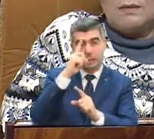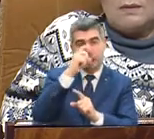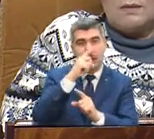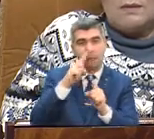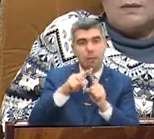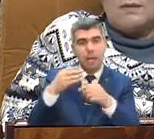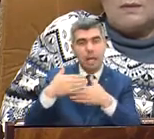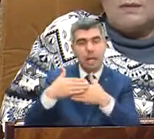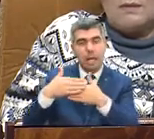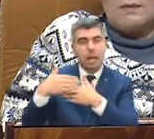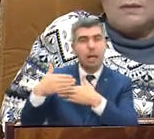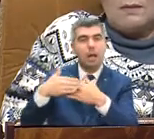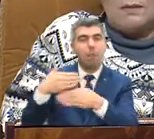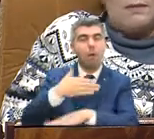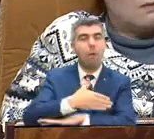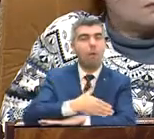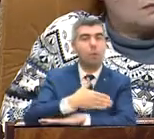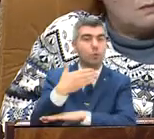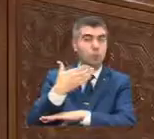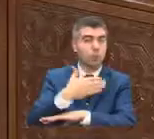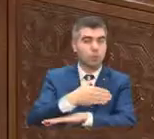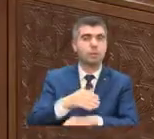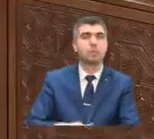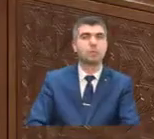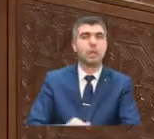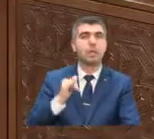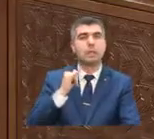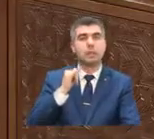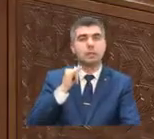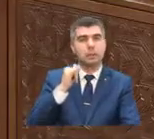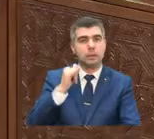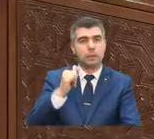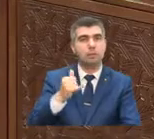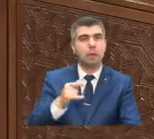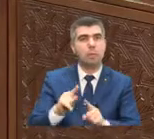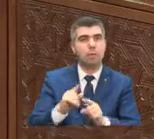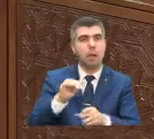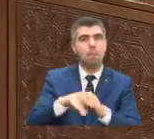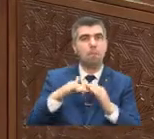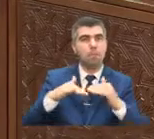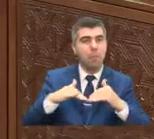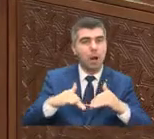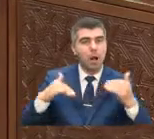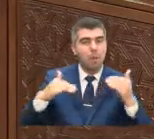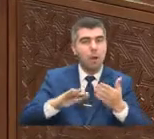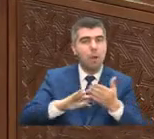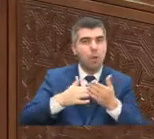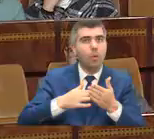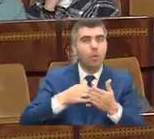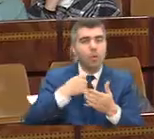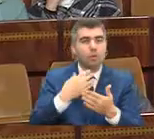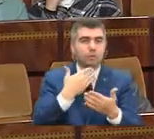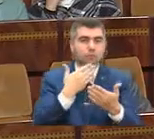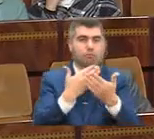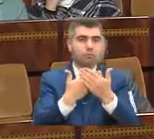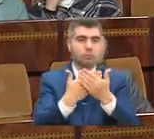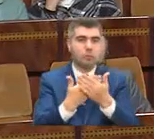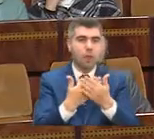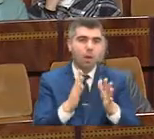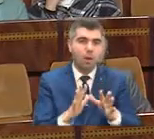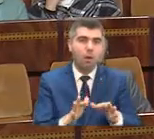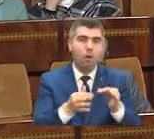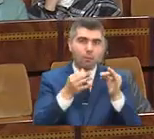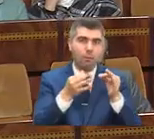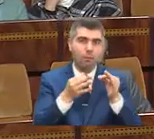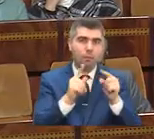الحدودية. هذا الموضوع أثرنا عدة مرات في البرلمان، مع الأسف لحد الآن ما لمسناش نحن الساكنة ديال